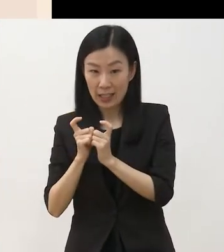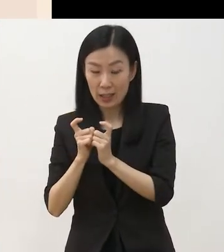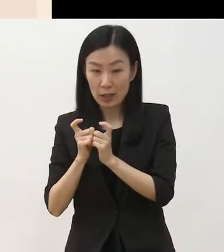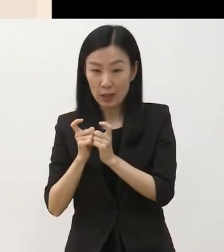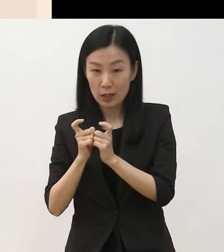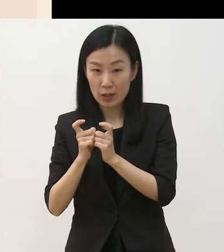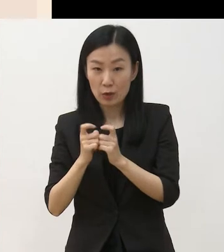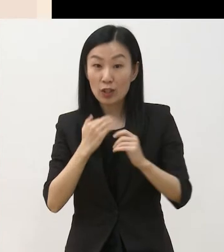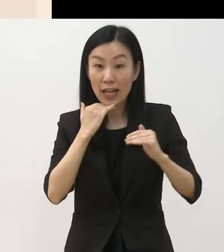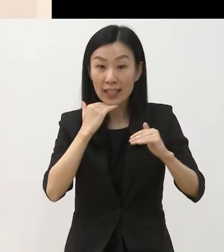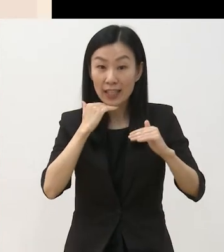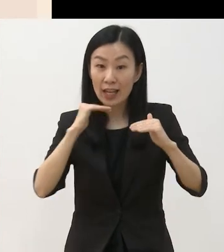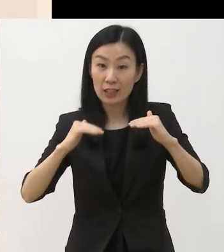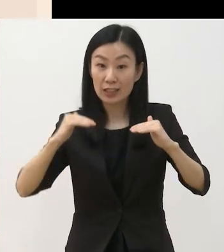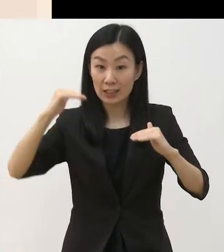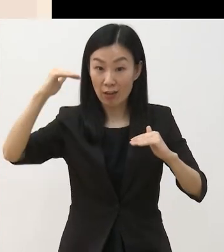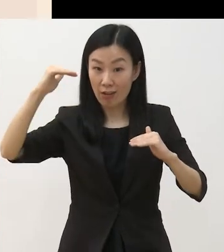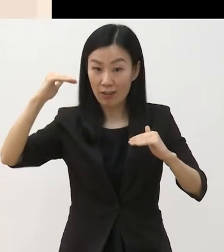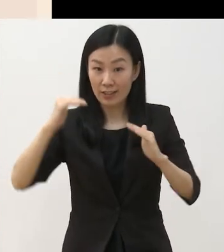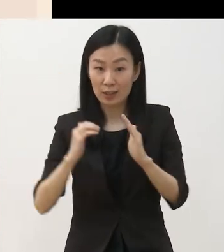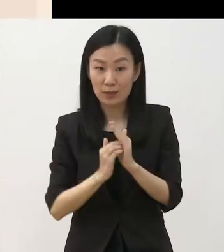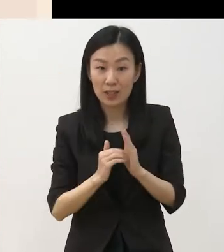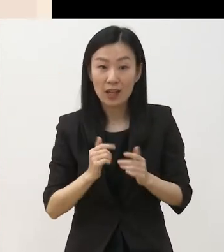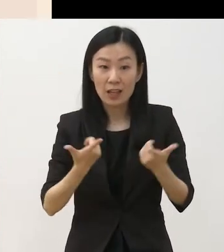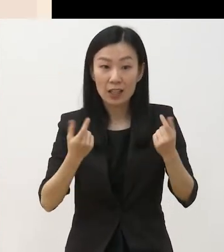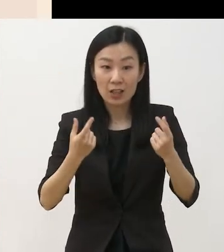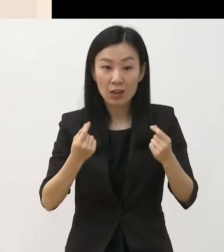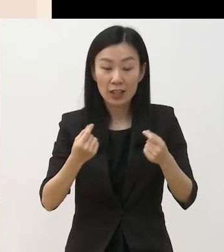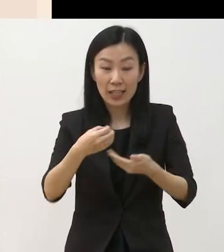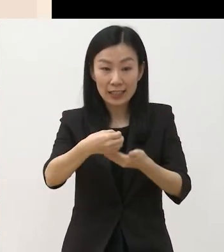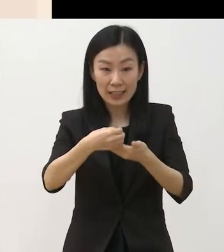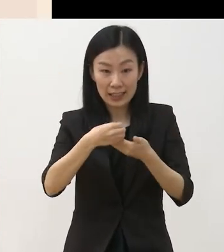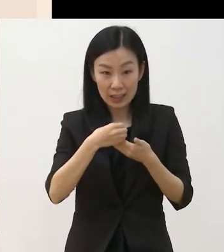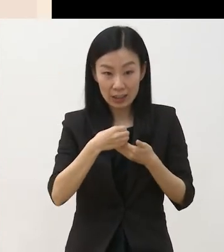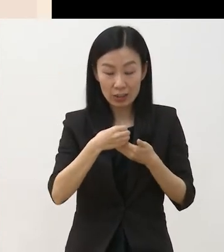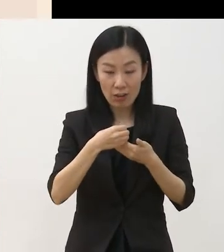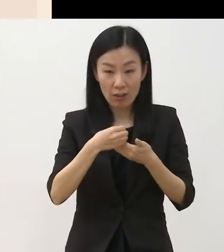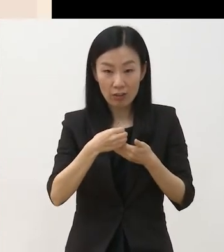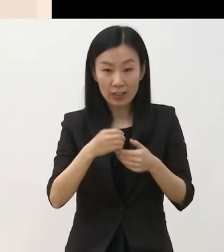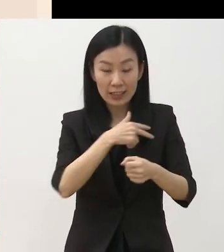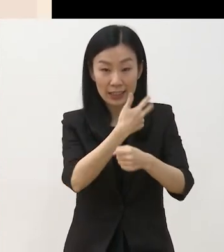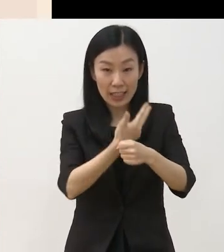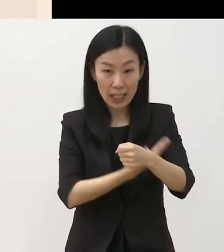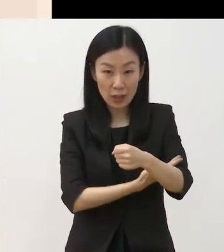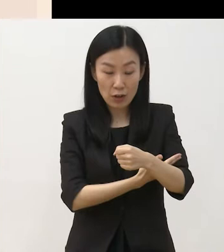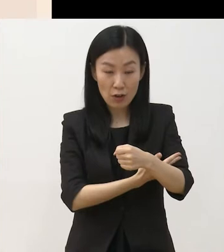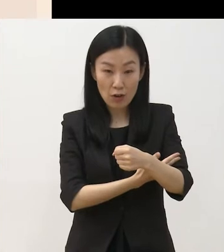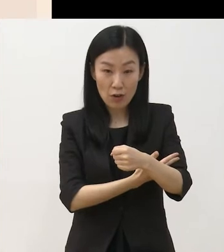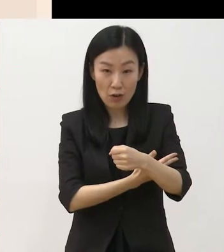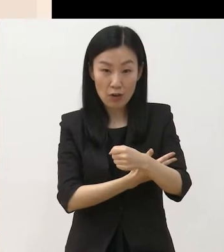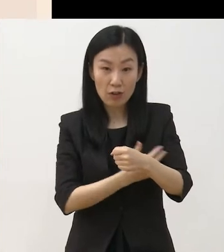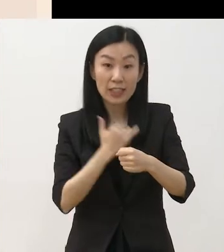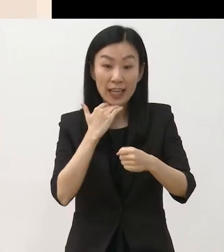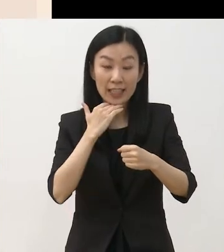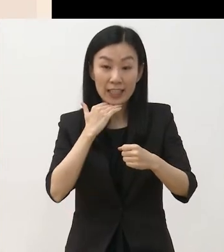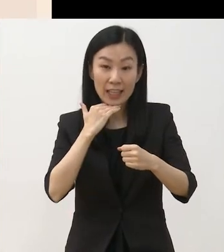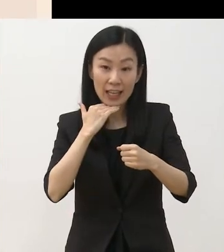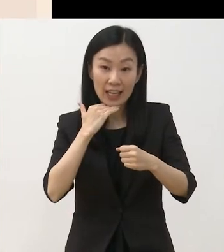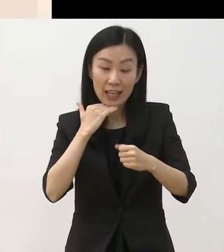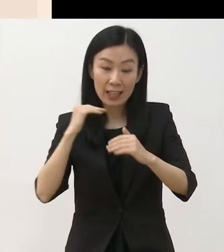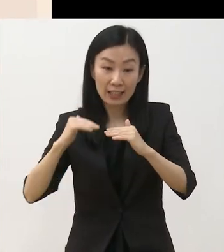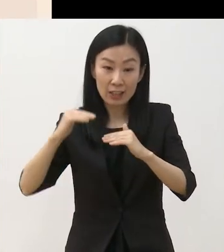확대 운영됩니다. 이렇게 신청 자격이 확대된 사유는 앞서 설명드렸던 아르코